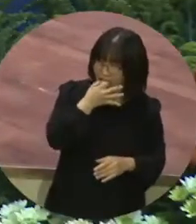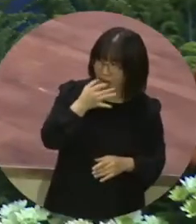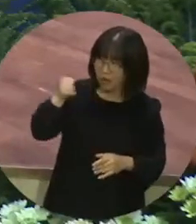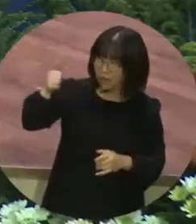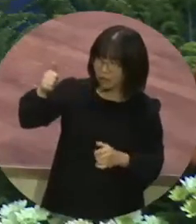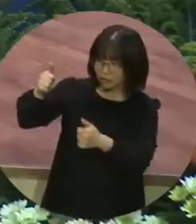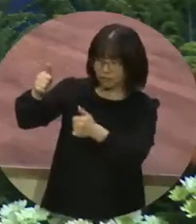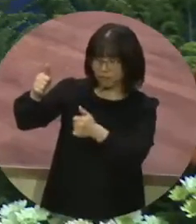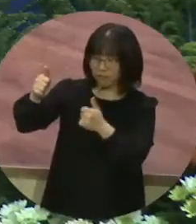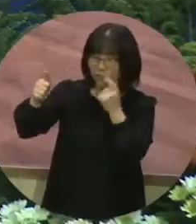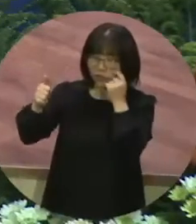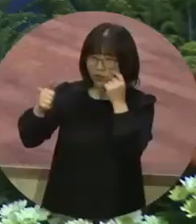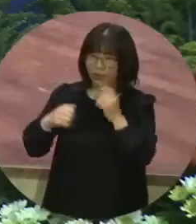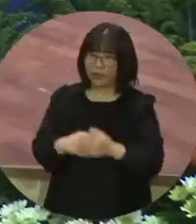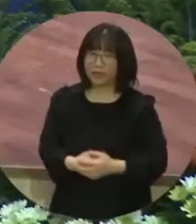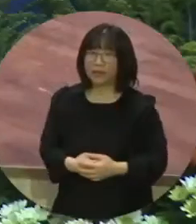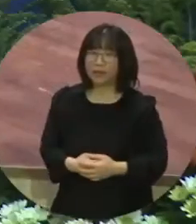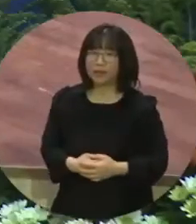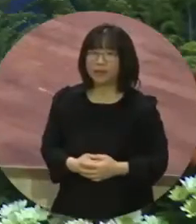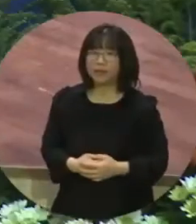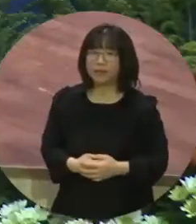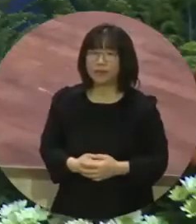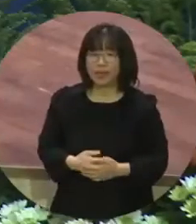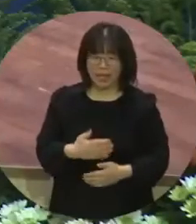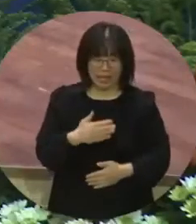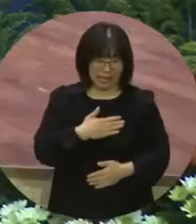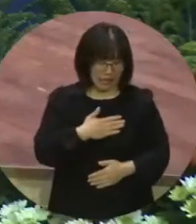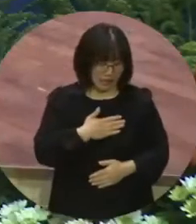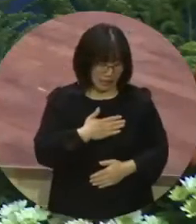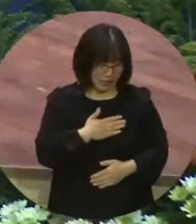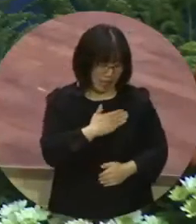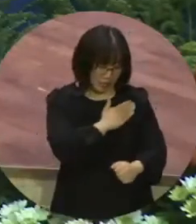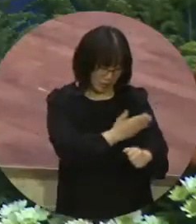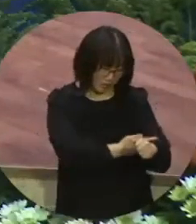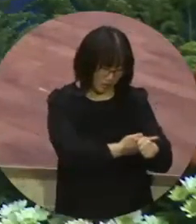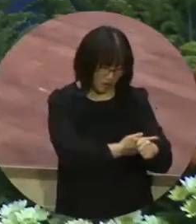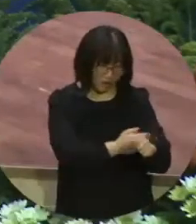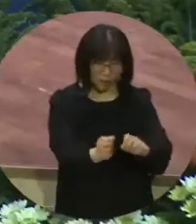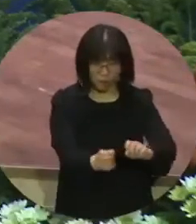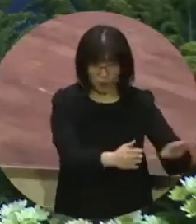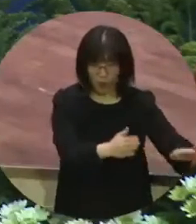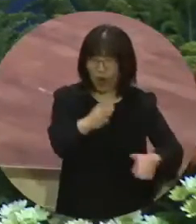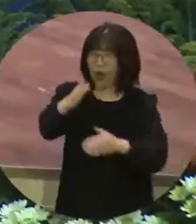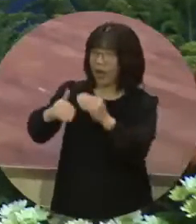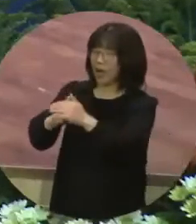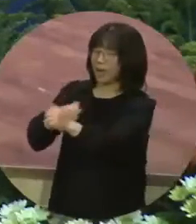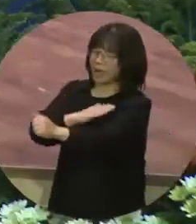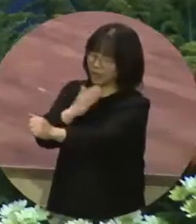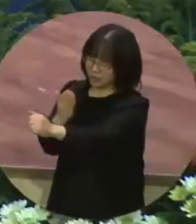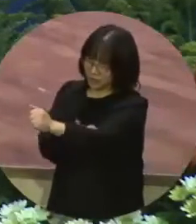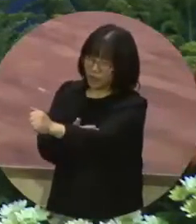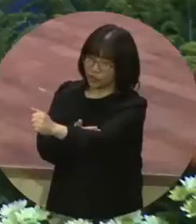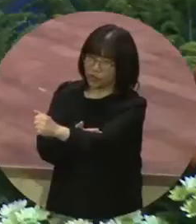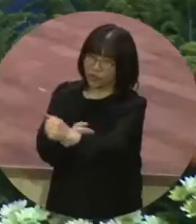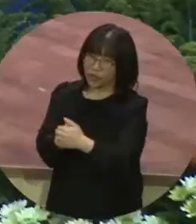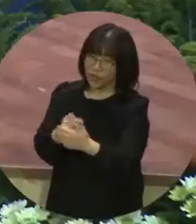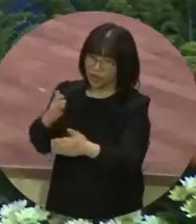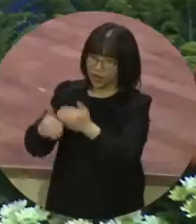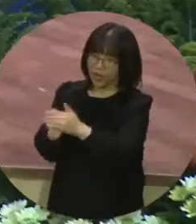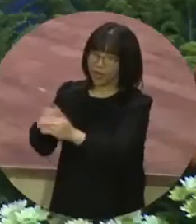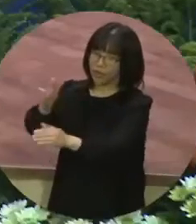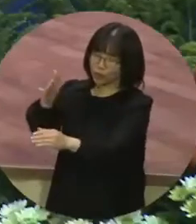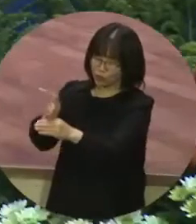응답의 시간표를 보는 것이 아니고 내 시간표 보는 게 아니라 하나님의 시간표 보시기 바랍니다. 하나님